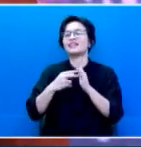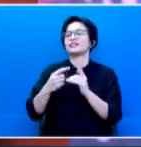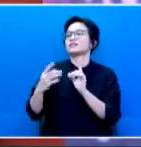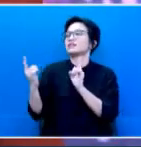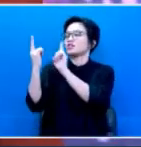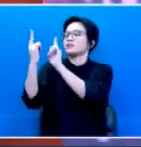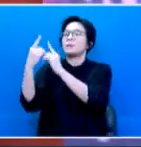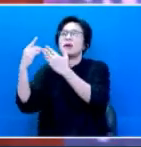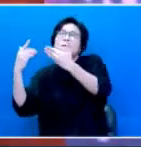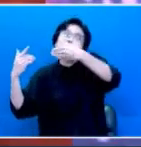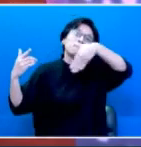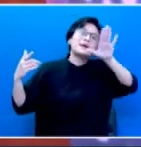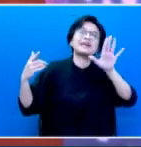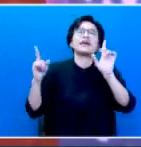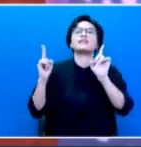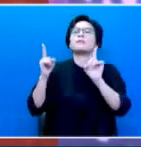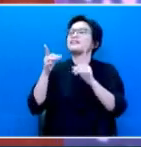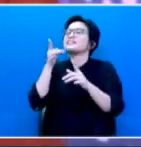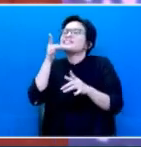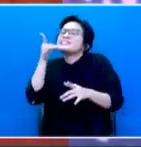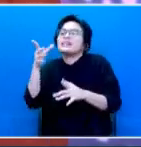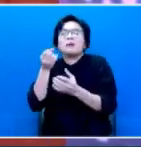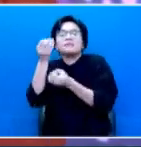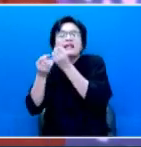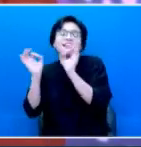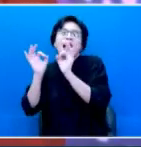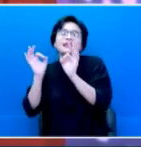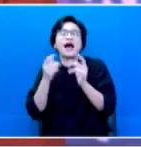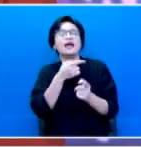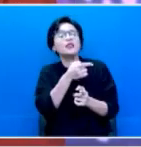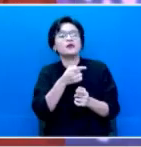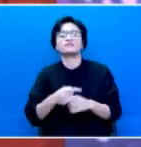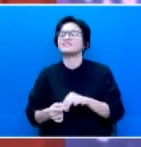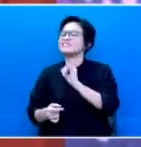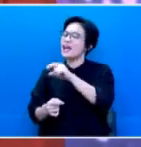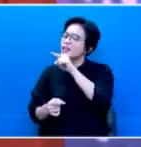ya masih diharepkan oleh PDIP Baik terima kasih mas jahidi sudah bergabung bersama kami di kap pas malam